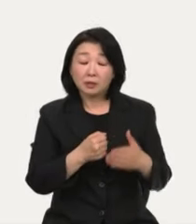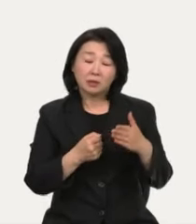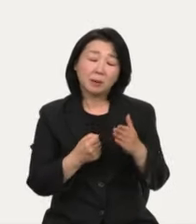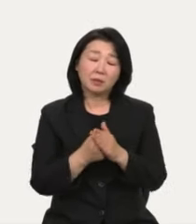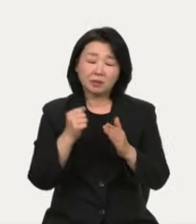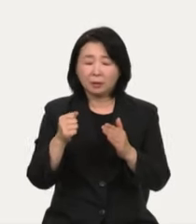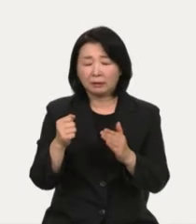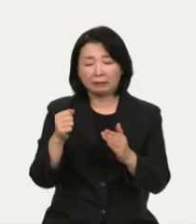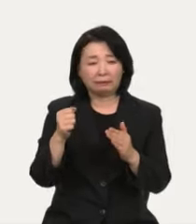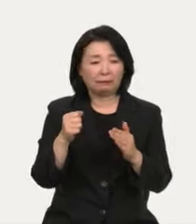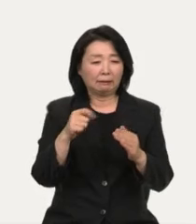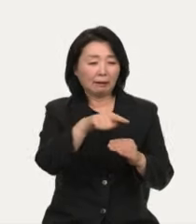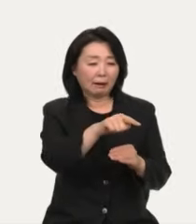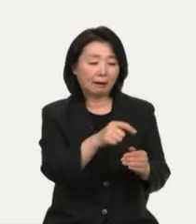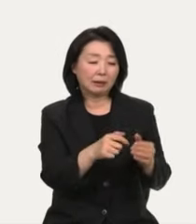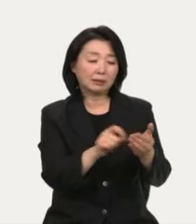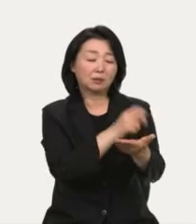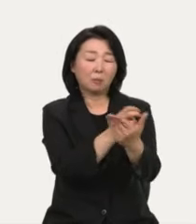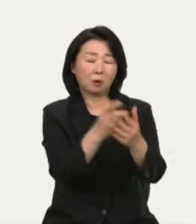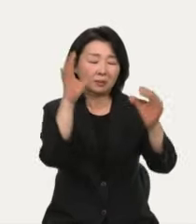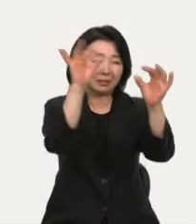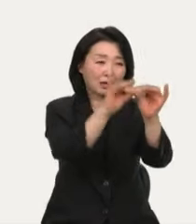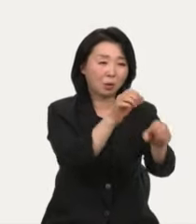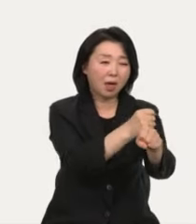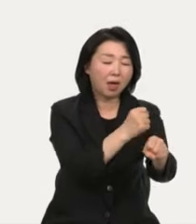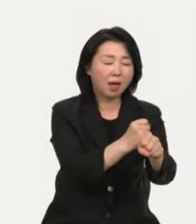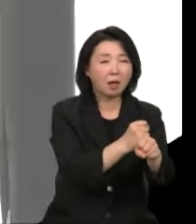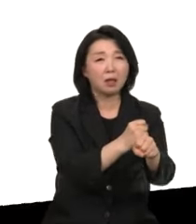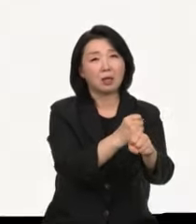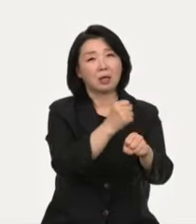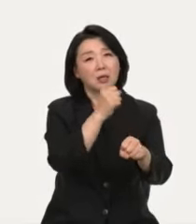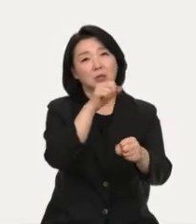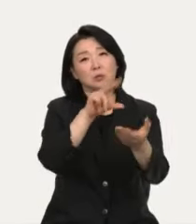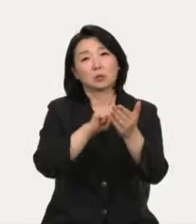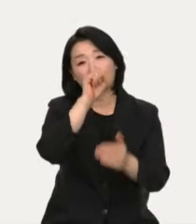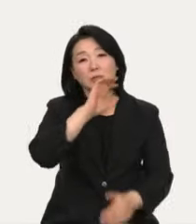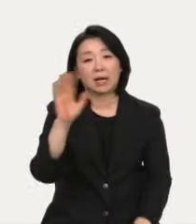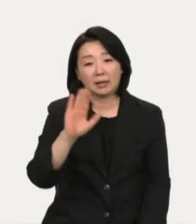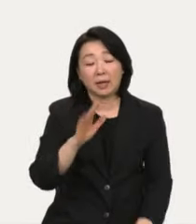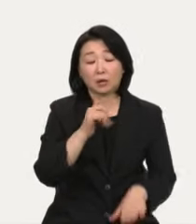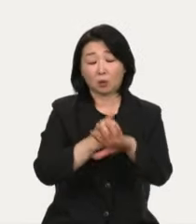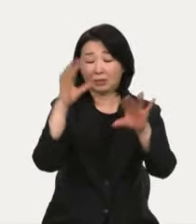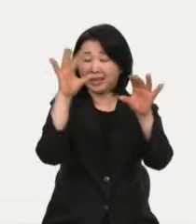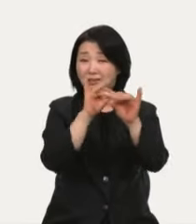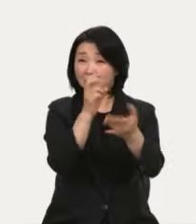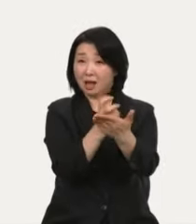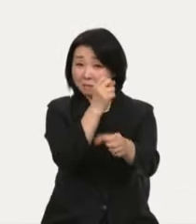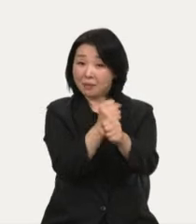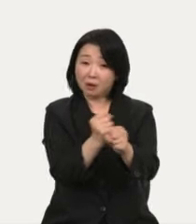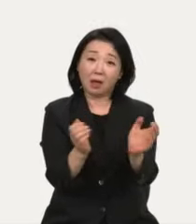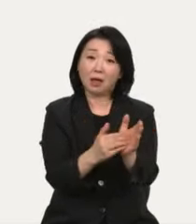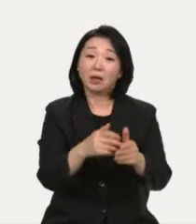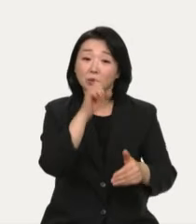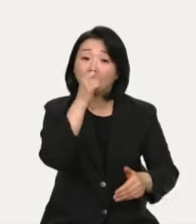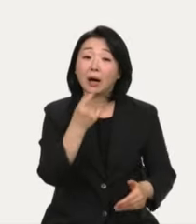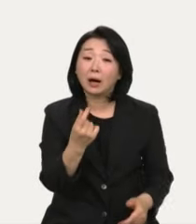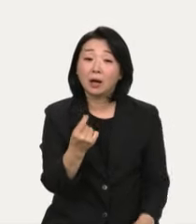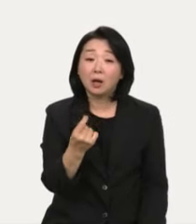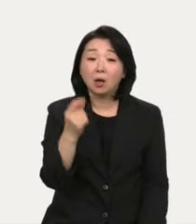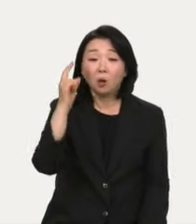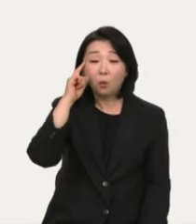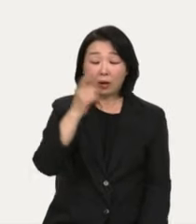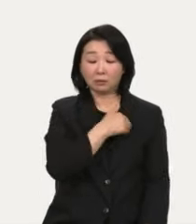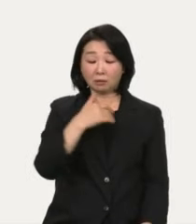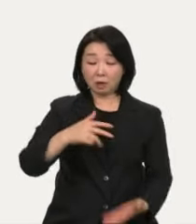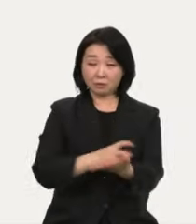최악이라면서 아예 특검 찬성을 당론으로 정해야 한다고 말했습니다. 수도권에 출마한 또 다른 재선 의원 역시 당당하게 특검을